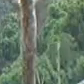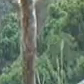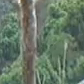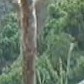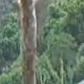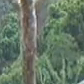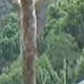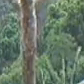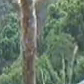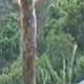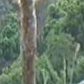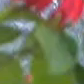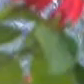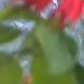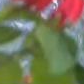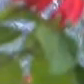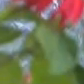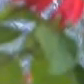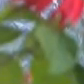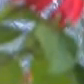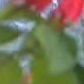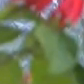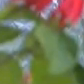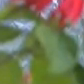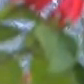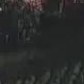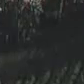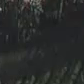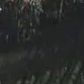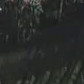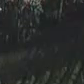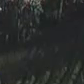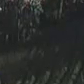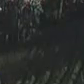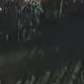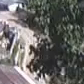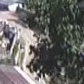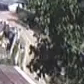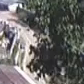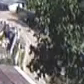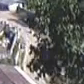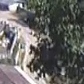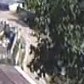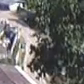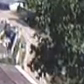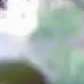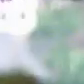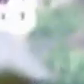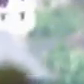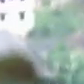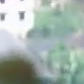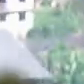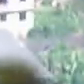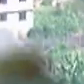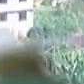ไกลมองเห็นดอยแม่สลองที่อยู่เบื้องล่างได้หลากหลายมุมมองเห็นหมู่บ้านสันติคีรีชุมชนชาวจีนยูน